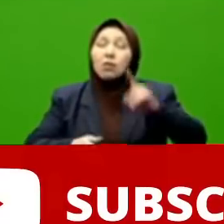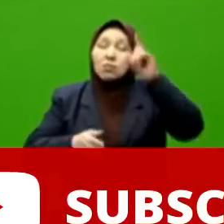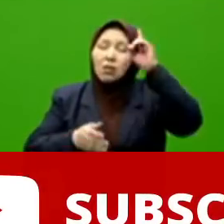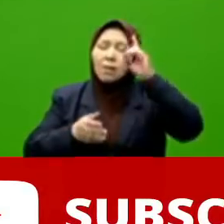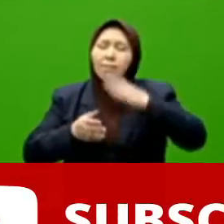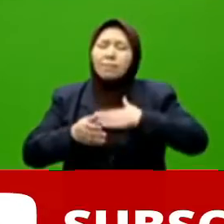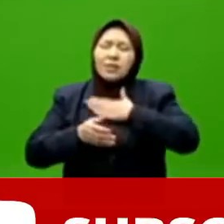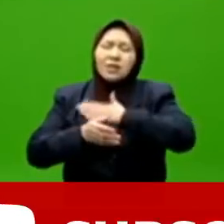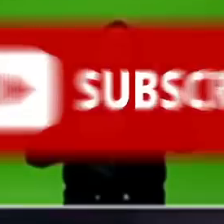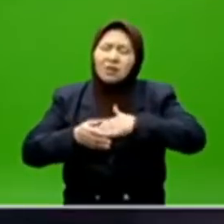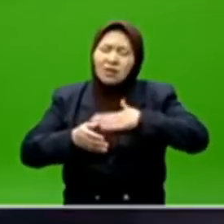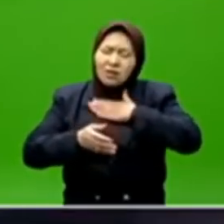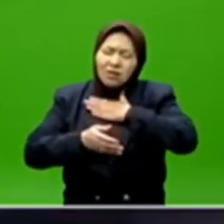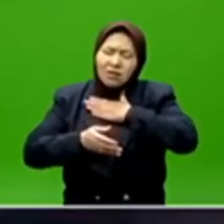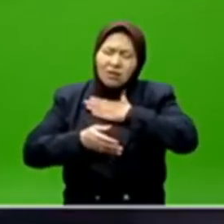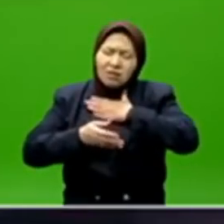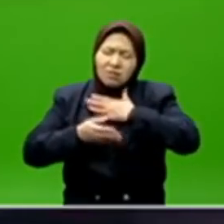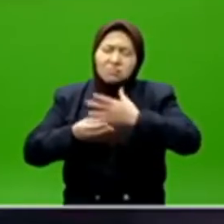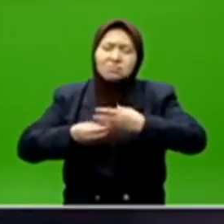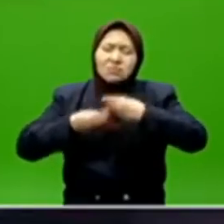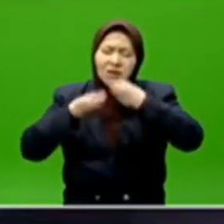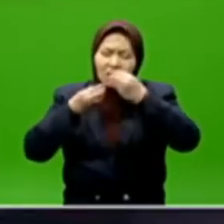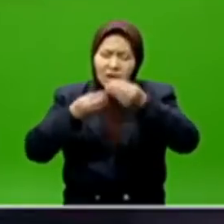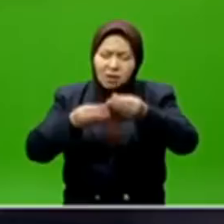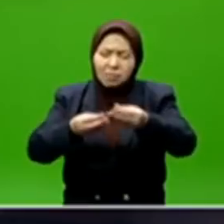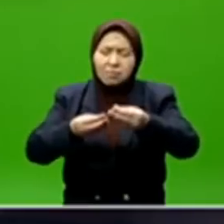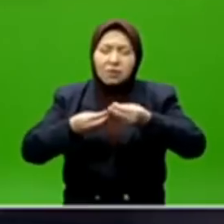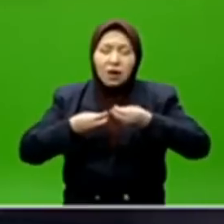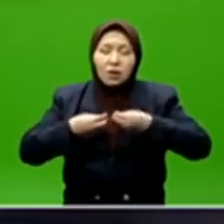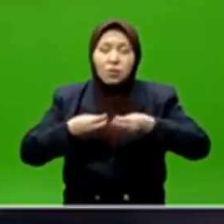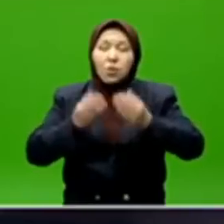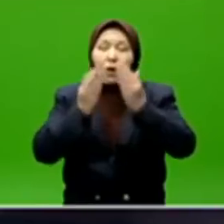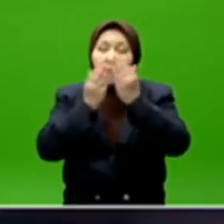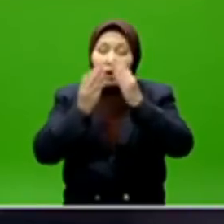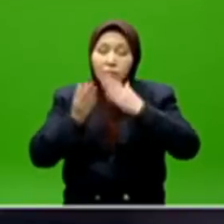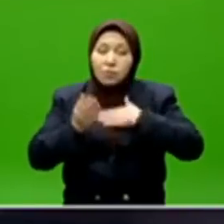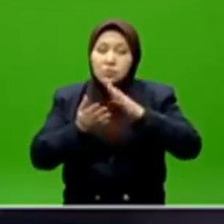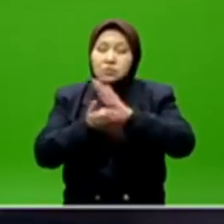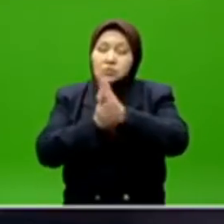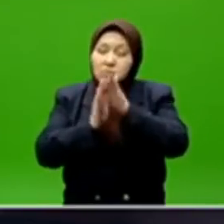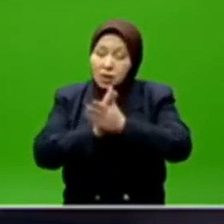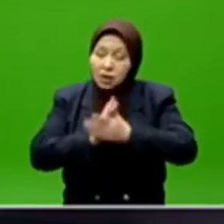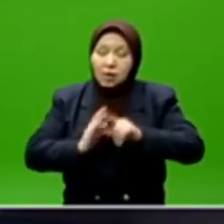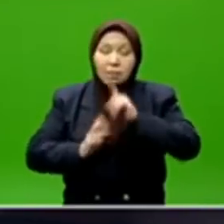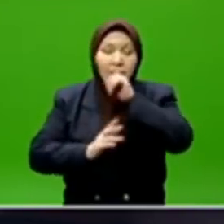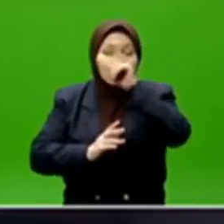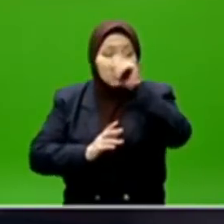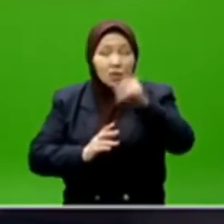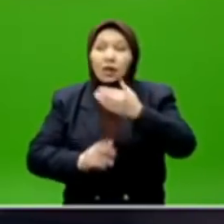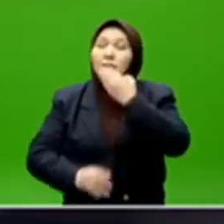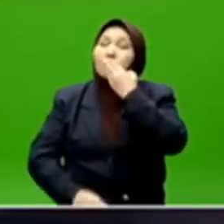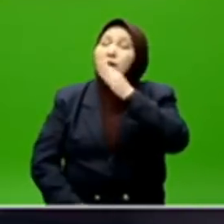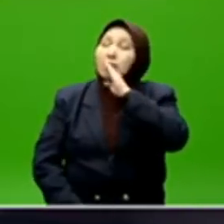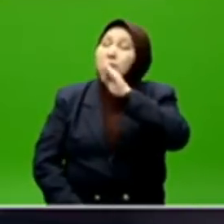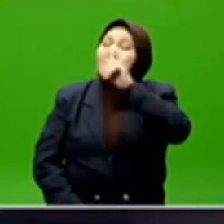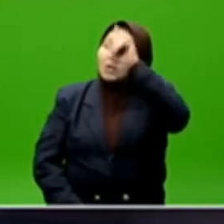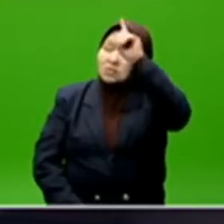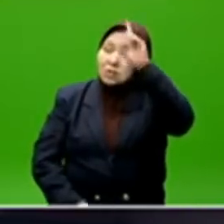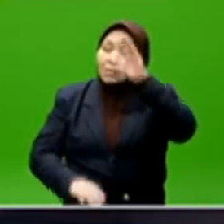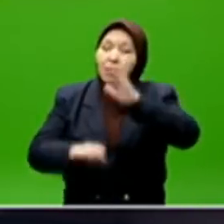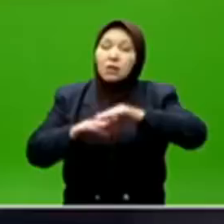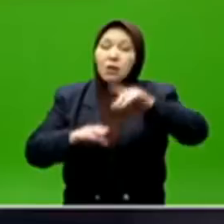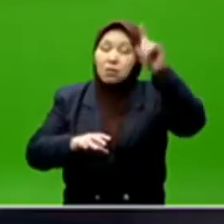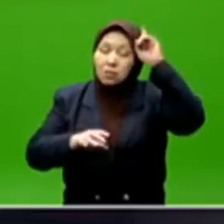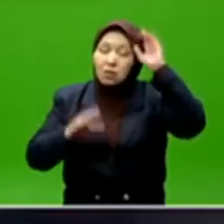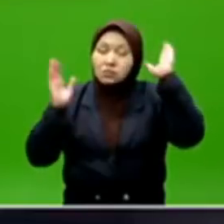Sebahan satu pohon Ustaz, Ustaz, dia nak menjulang ke langit itu, dia pastikan dia berinteraksi dengan Allah, solat. Macam mana